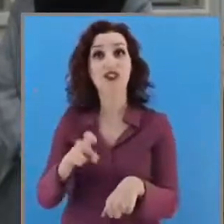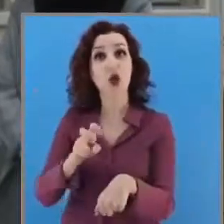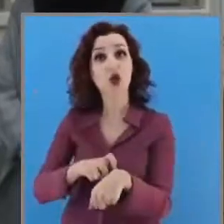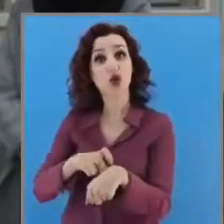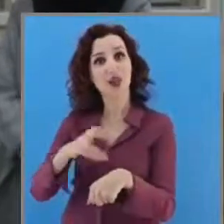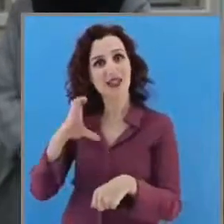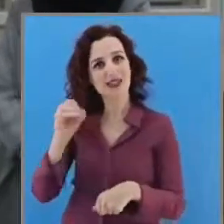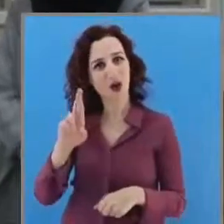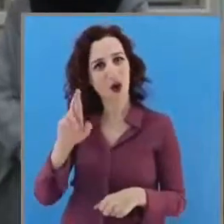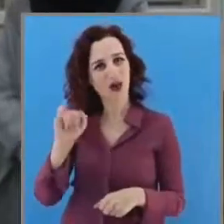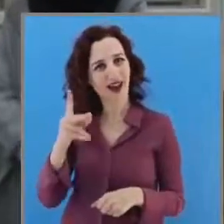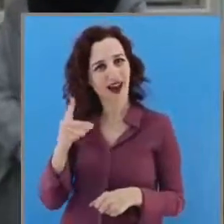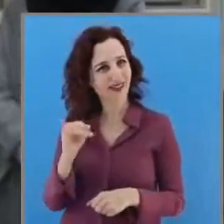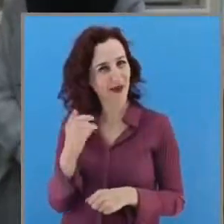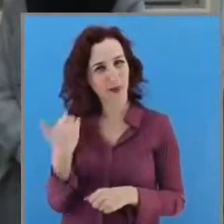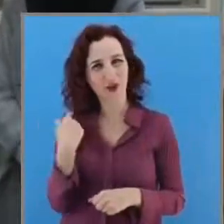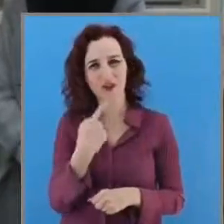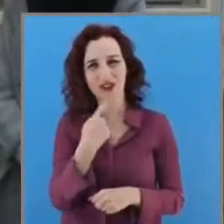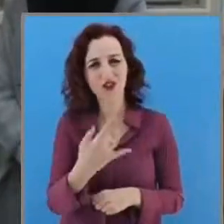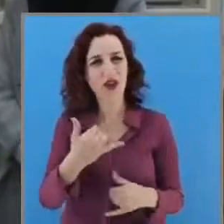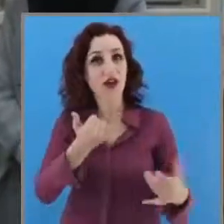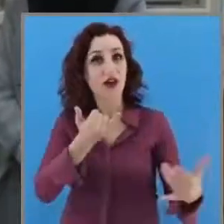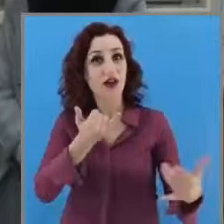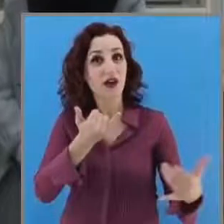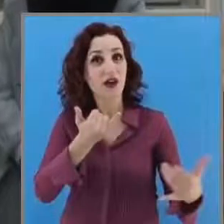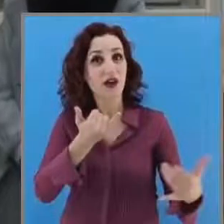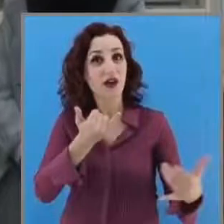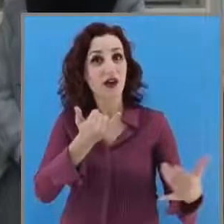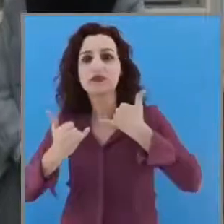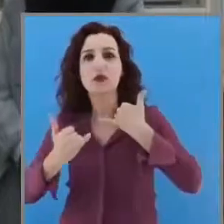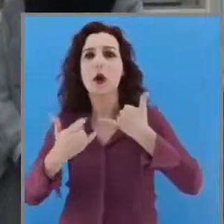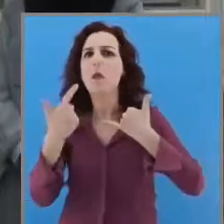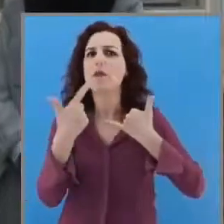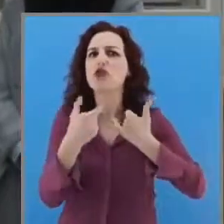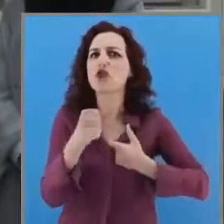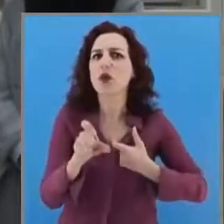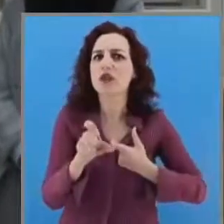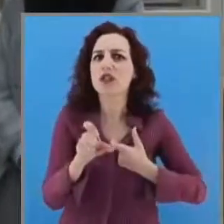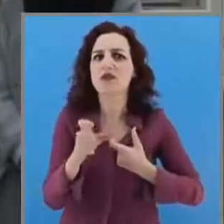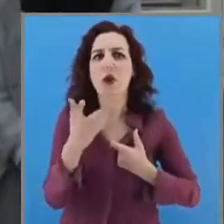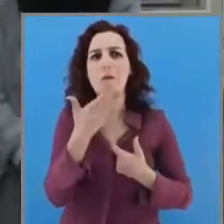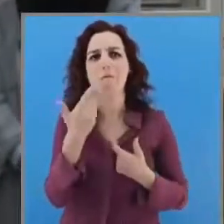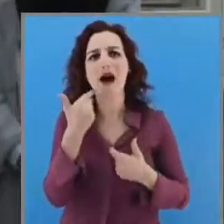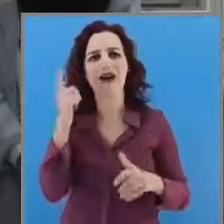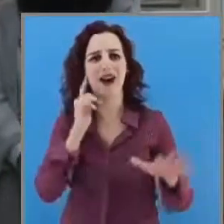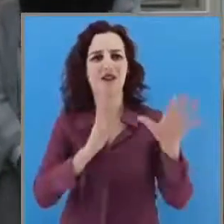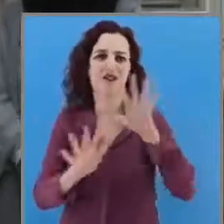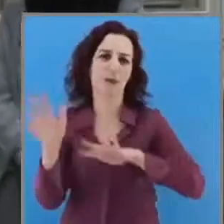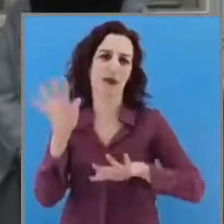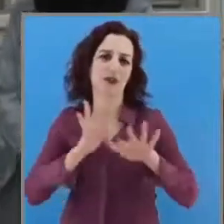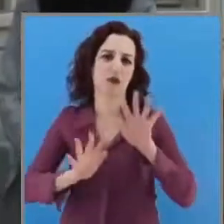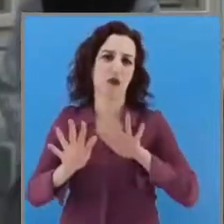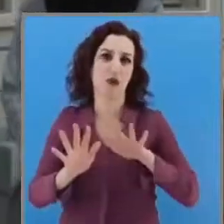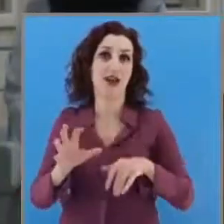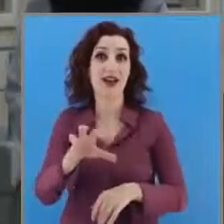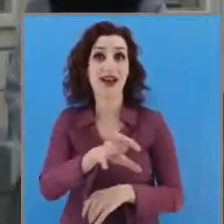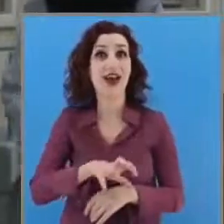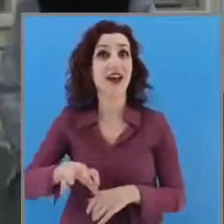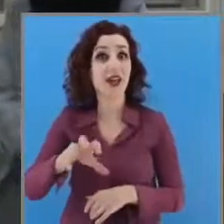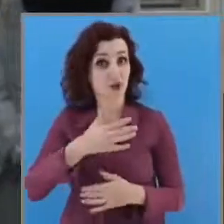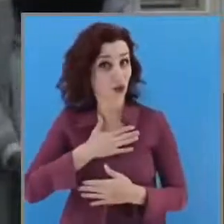delle telefonate sono figlie di un'assenza di informazione. La regione ha investito tantissimo in campagne